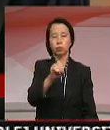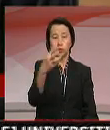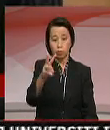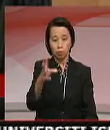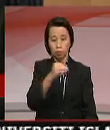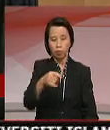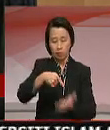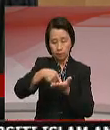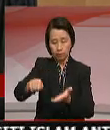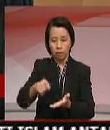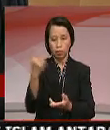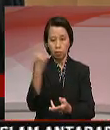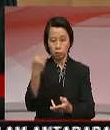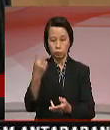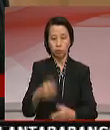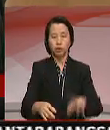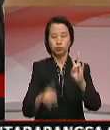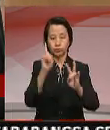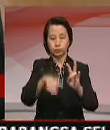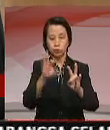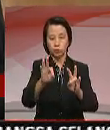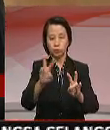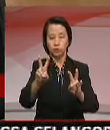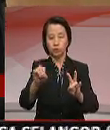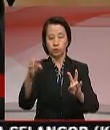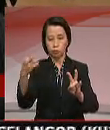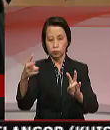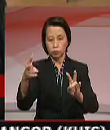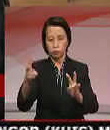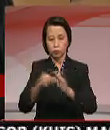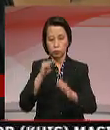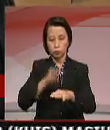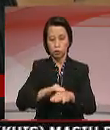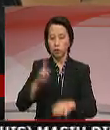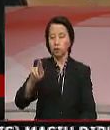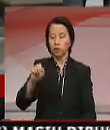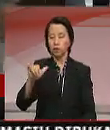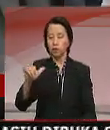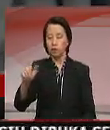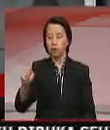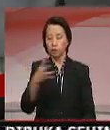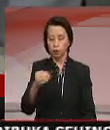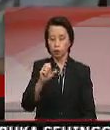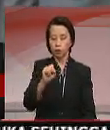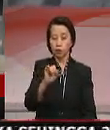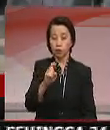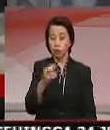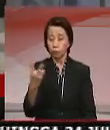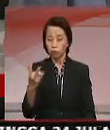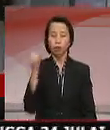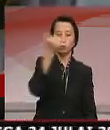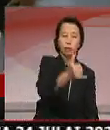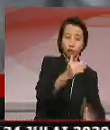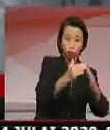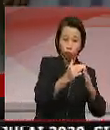mereka ada pembayaran kali kedua pada 7 September 2017 ketika rayon dan Shade pergi ke rumah Davin virus